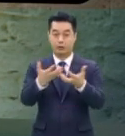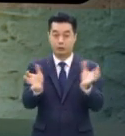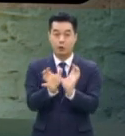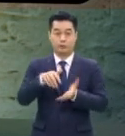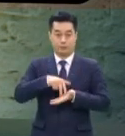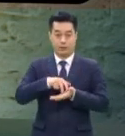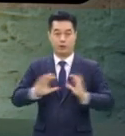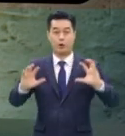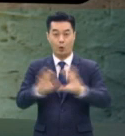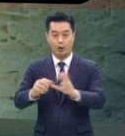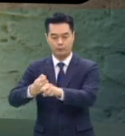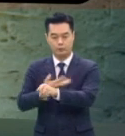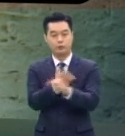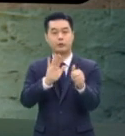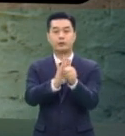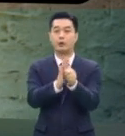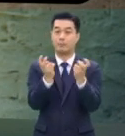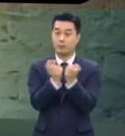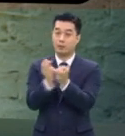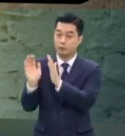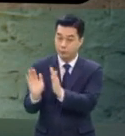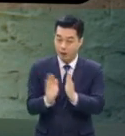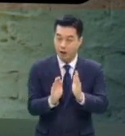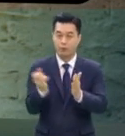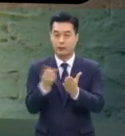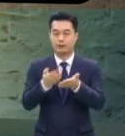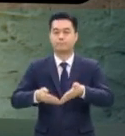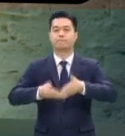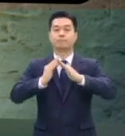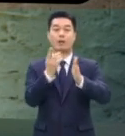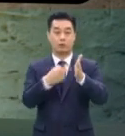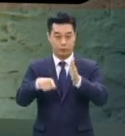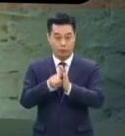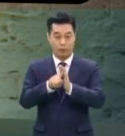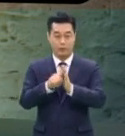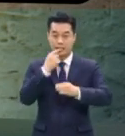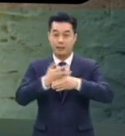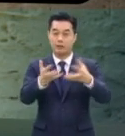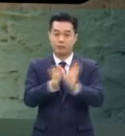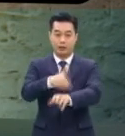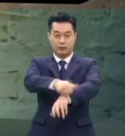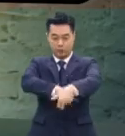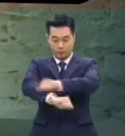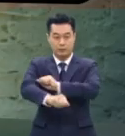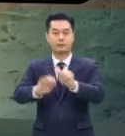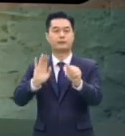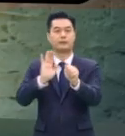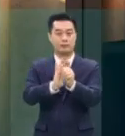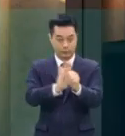통합 수출 지원 체제를 정비하고 재 구축할 수 있도록 더불어 민주당이 적극 지원하겠습니다